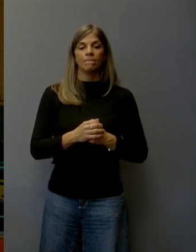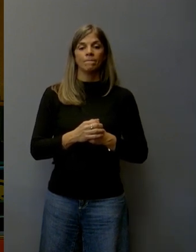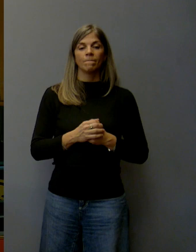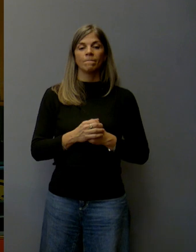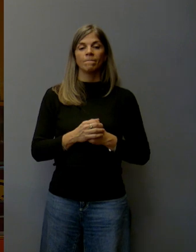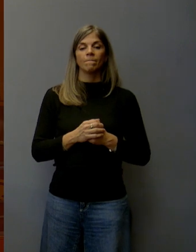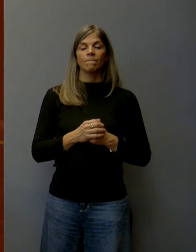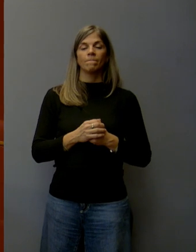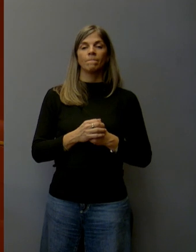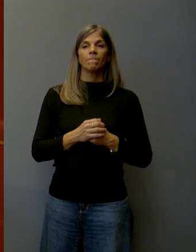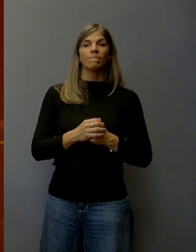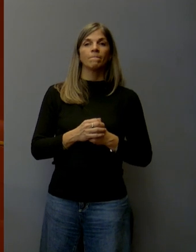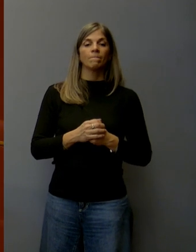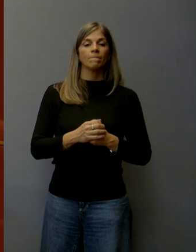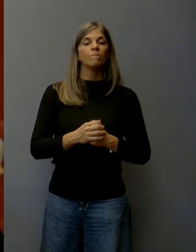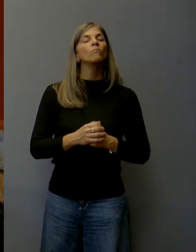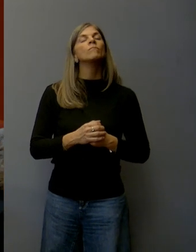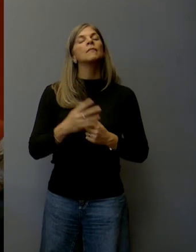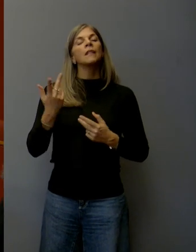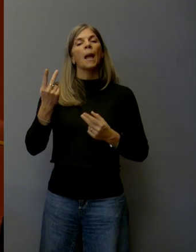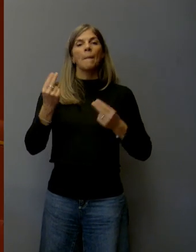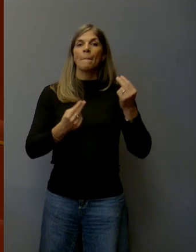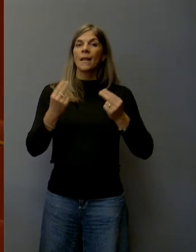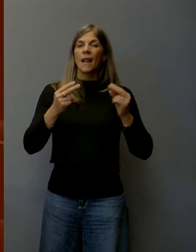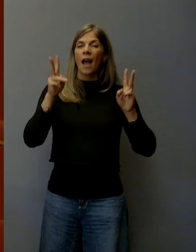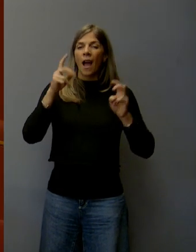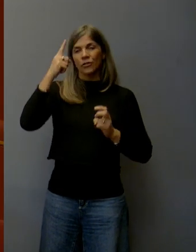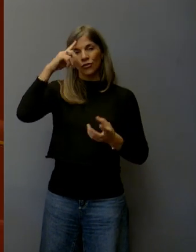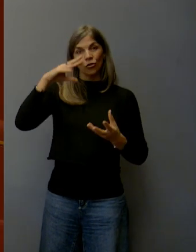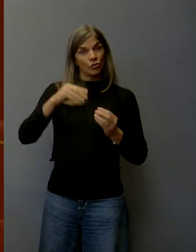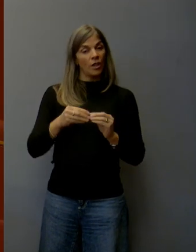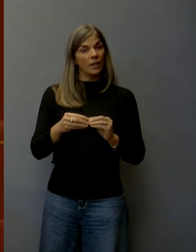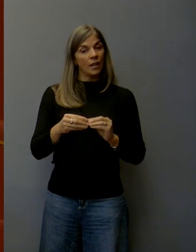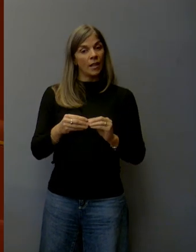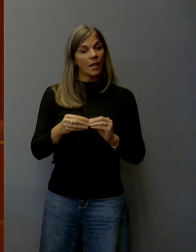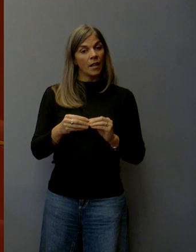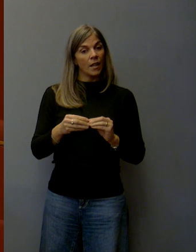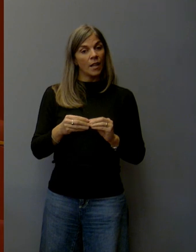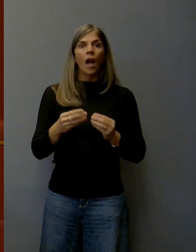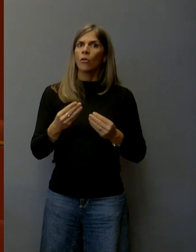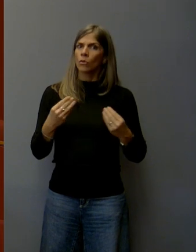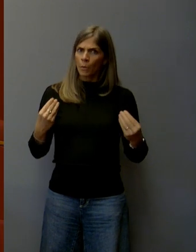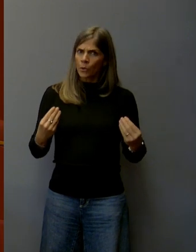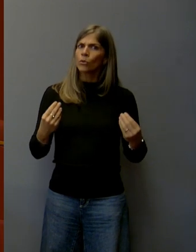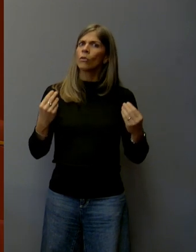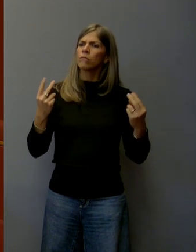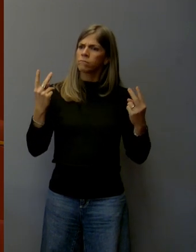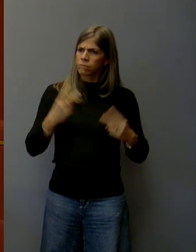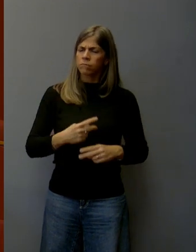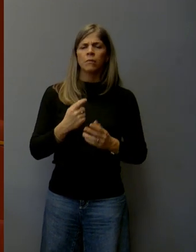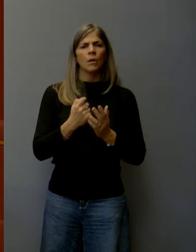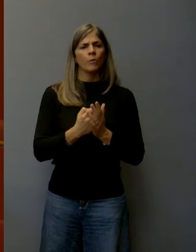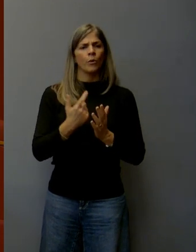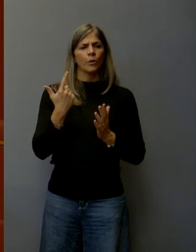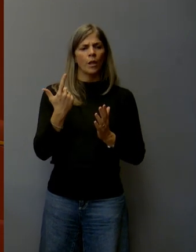auspicabile allora bilancio di igiene Volevo dire è un uno strumento molto importante perché può